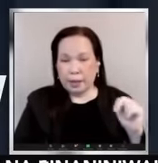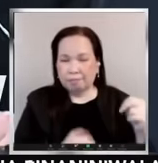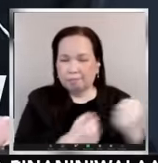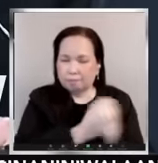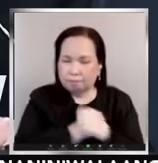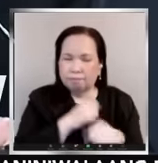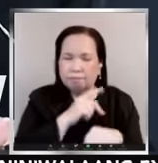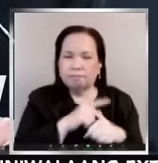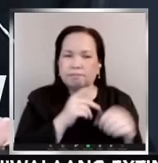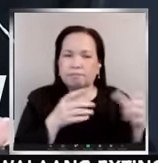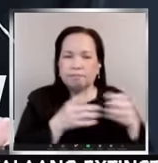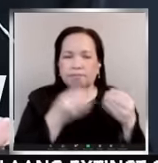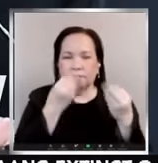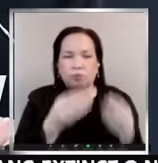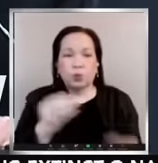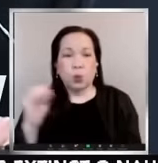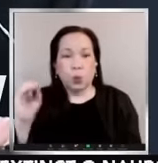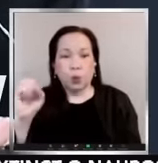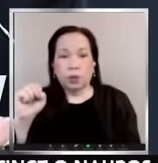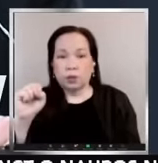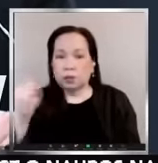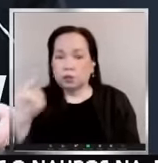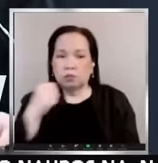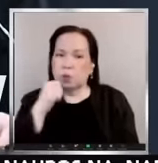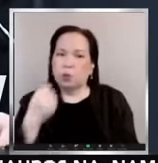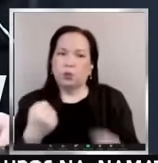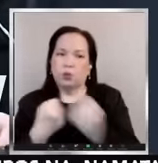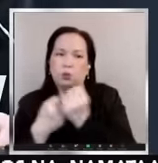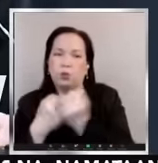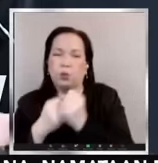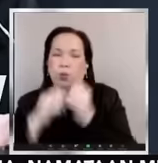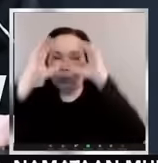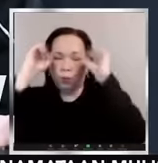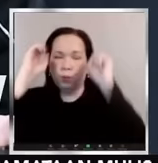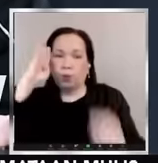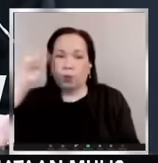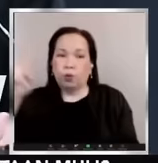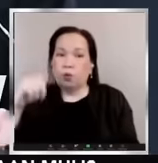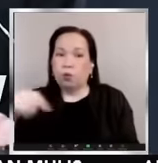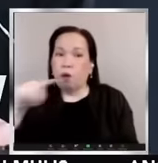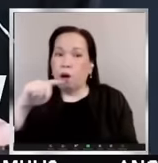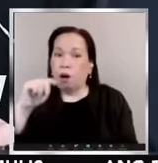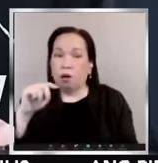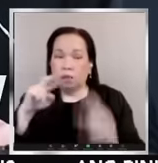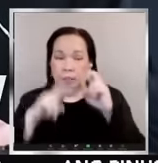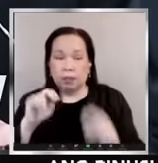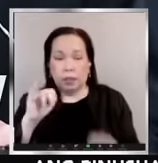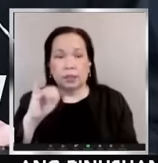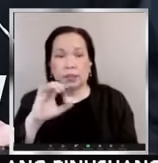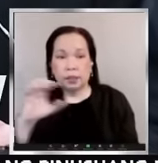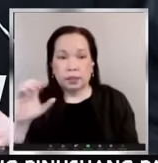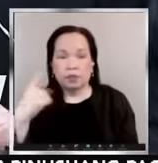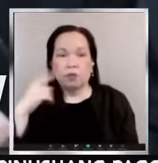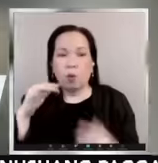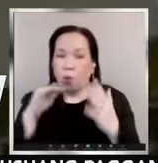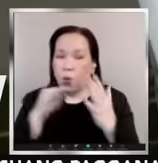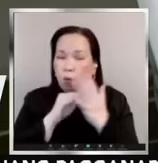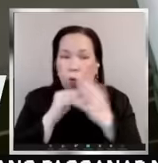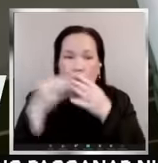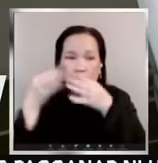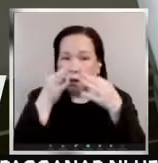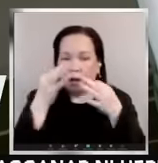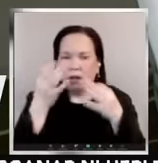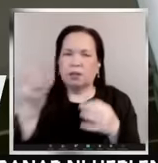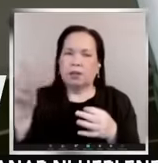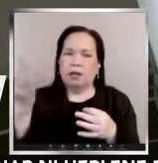General na hindi susuportahan ng Marcos Administration ang investigasyon ng ICC sa War on Drugs ng nakaraang administrasyon. Sabi